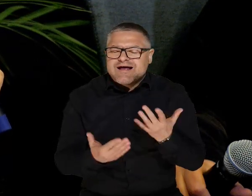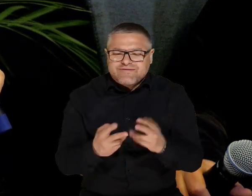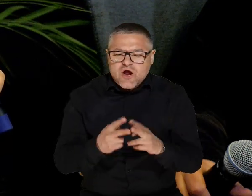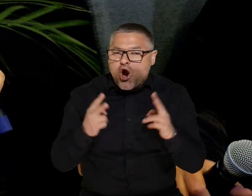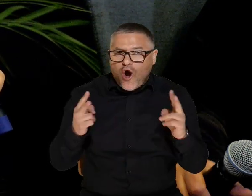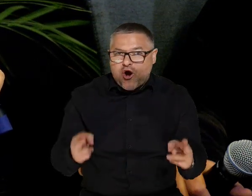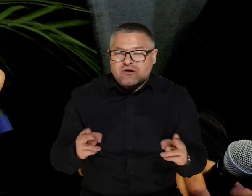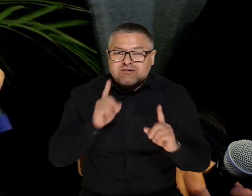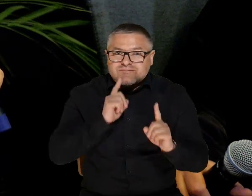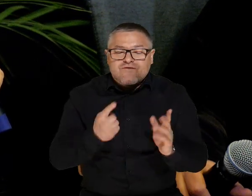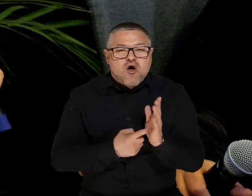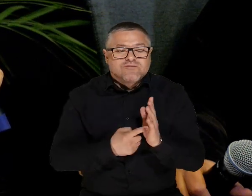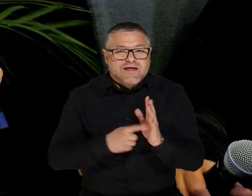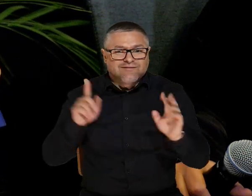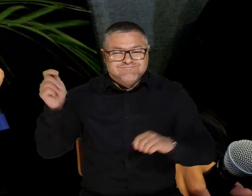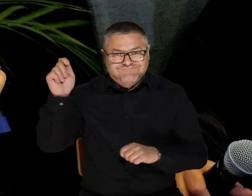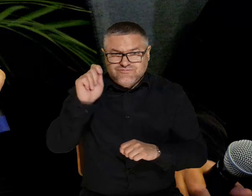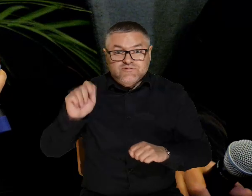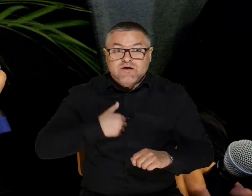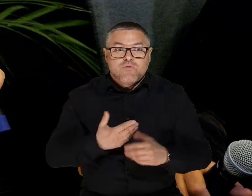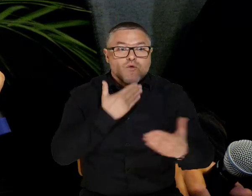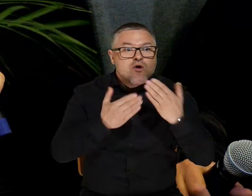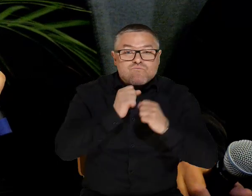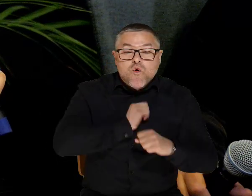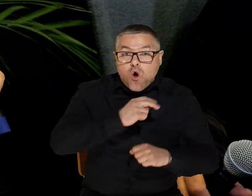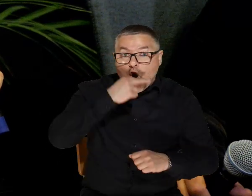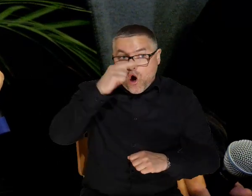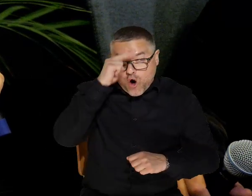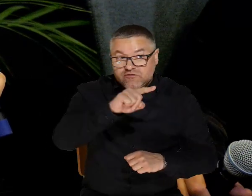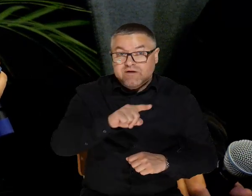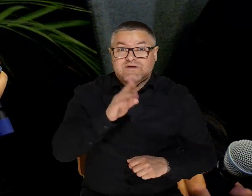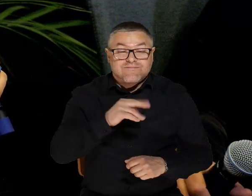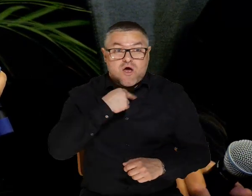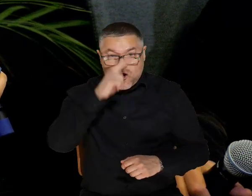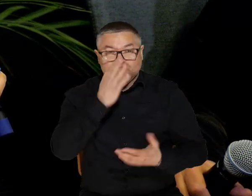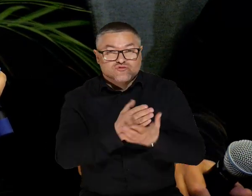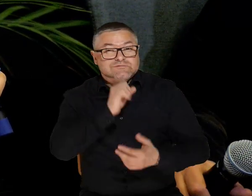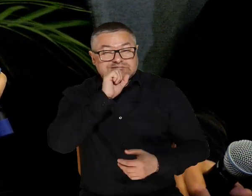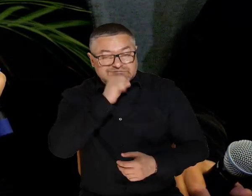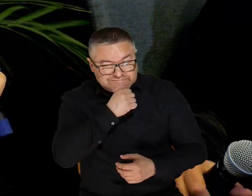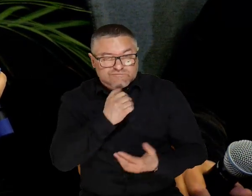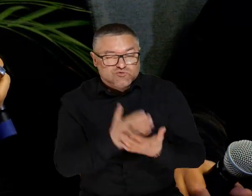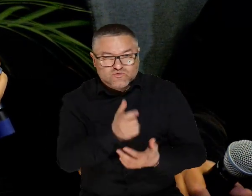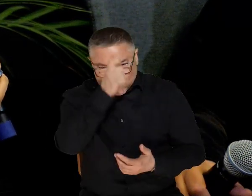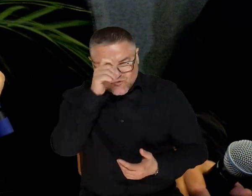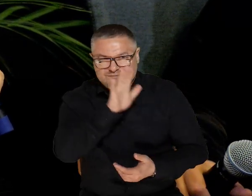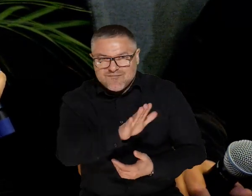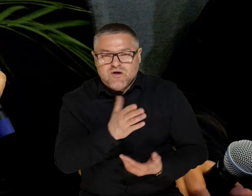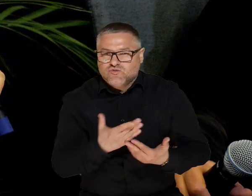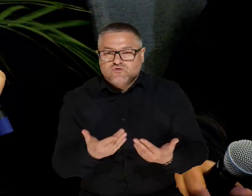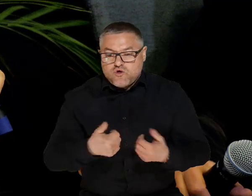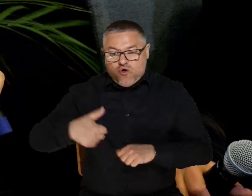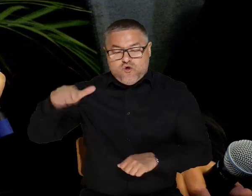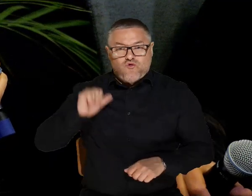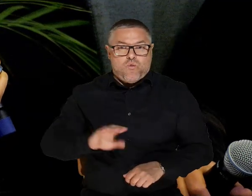okres, ostatni dzwonek na to, żeby jeszcze porozmawiać z moim ojcem, który już był starym człowiekiem, umarł w